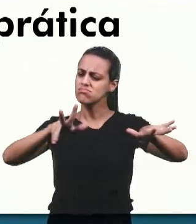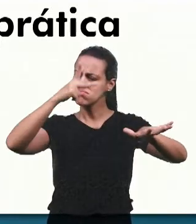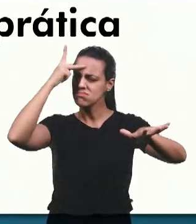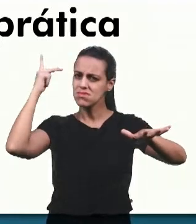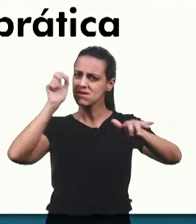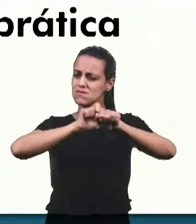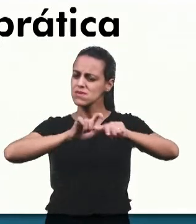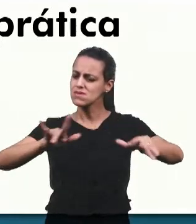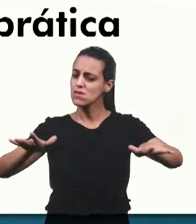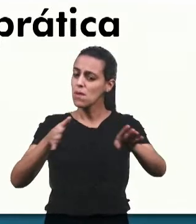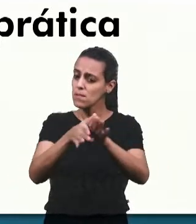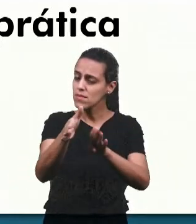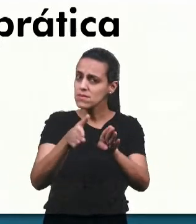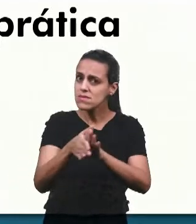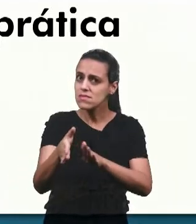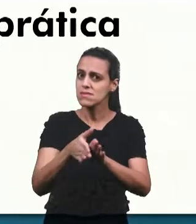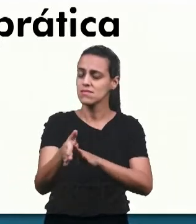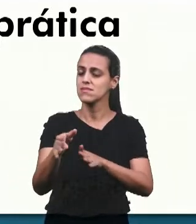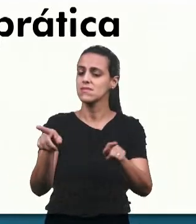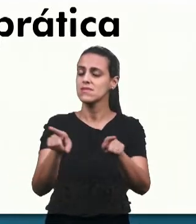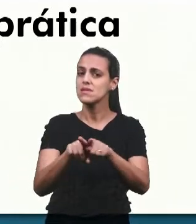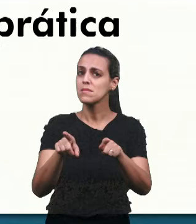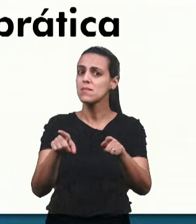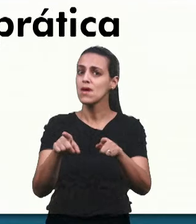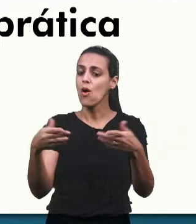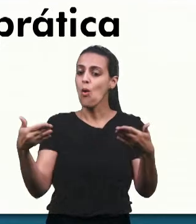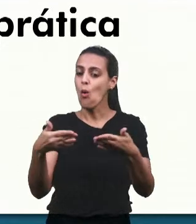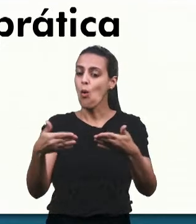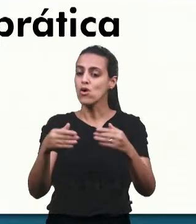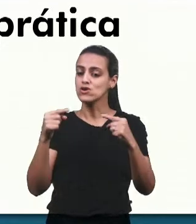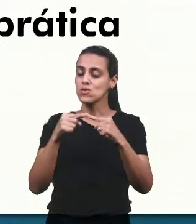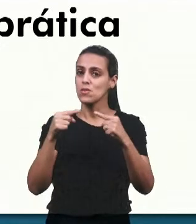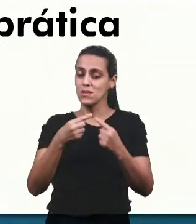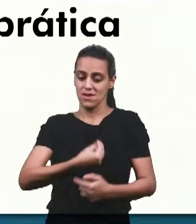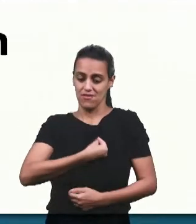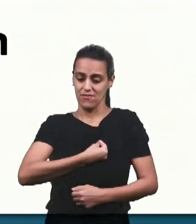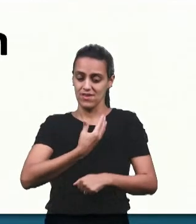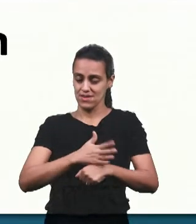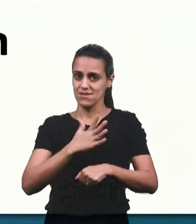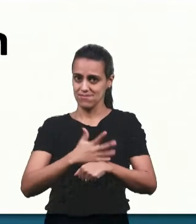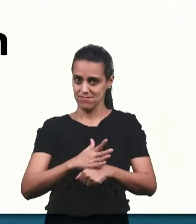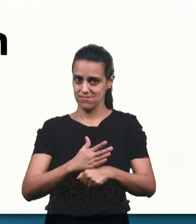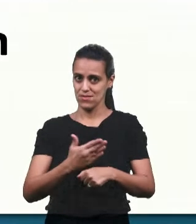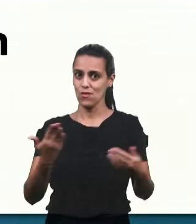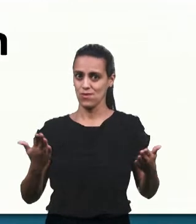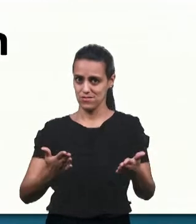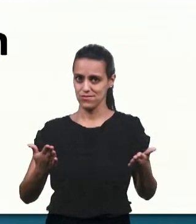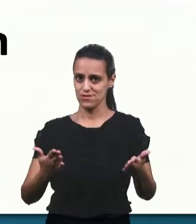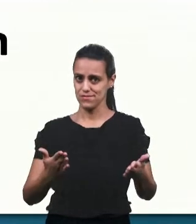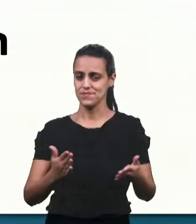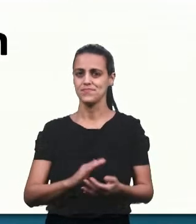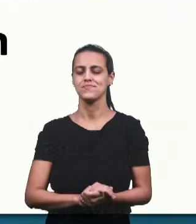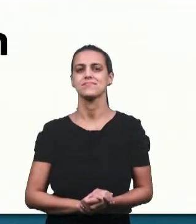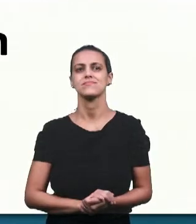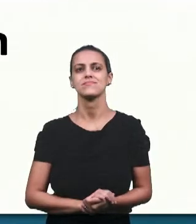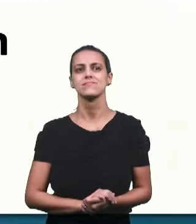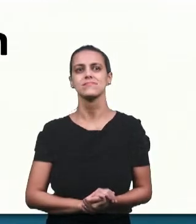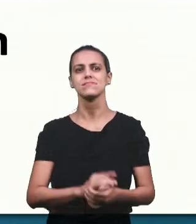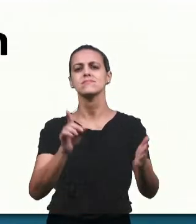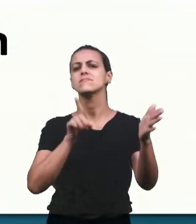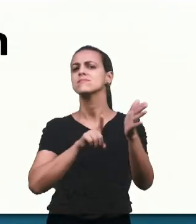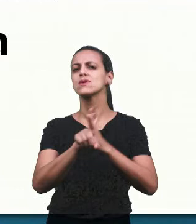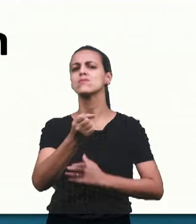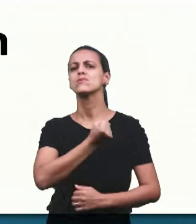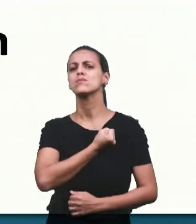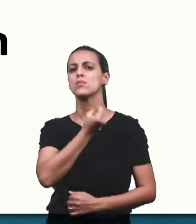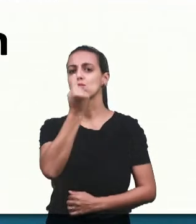d'orientation pratique pour nos jours. Donc, c'est l'introduction. Maintenant, allons-y. Question pour tous.